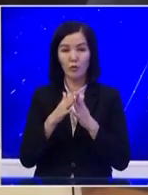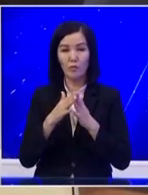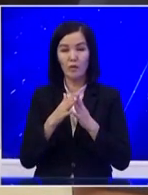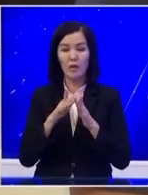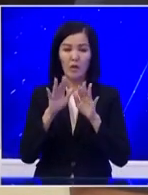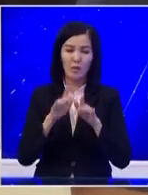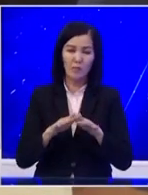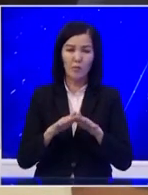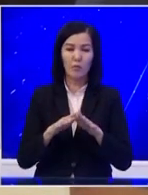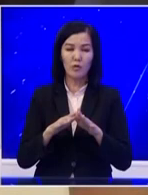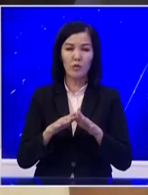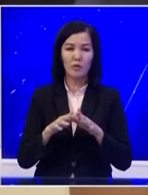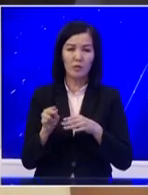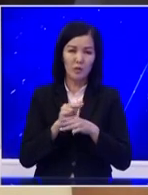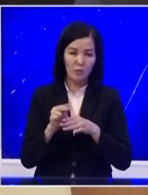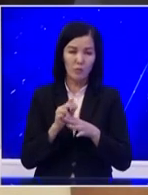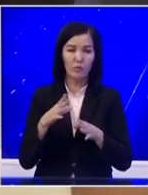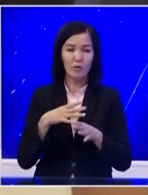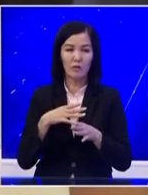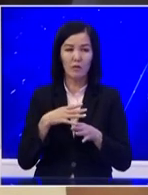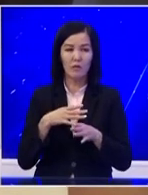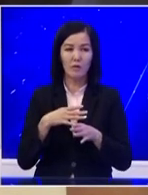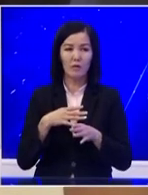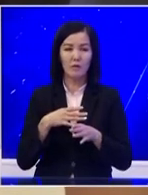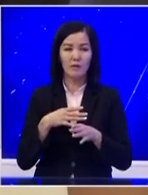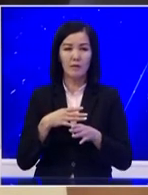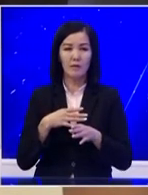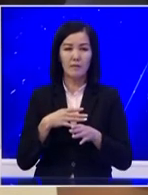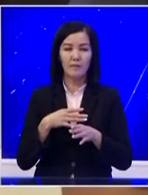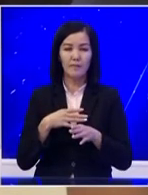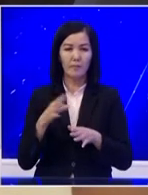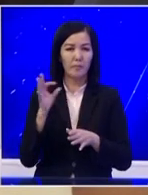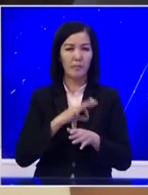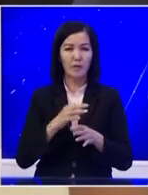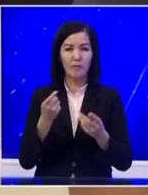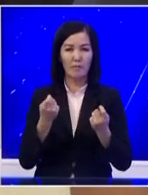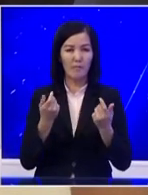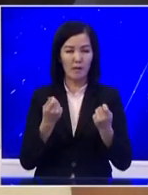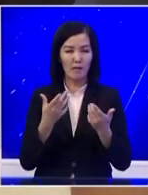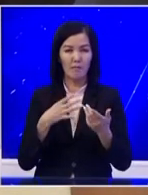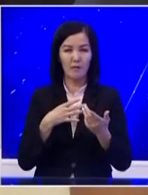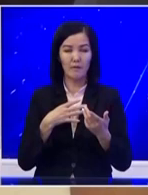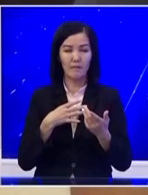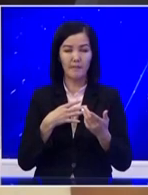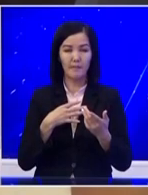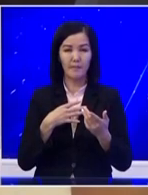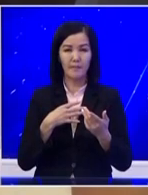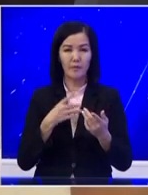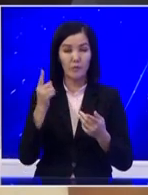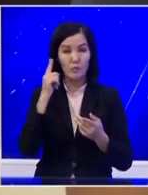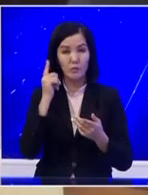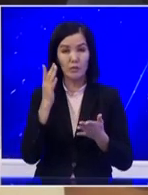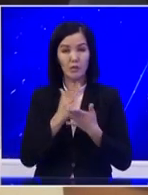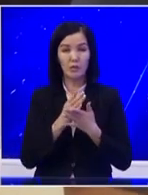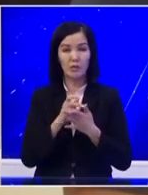компьютеры там по выезду. Мало кто знал, и прибыли так уж не было. И работы тоже не было так. И я услышал, что